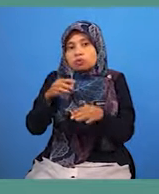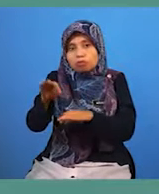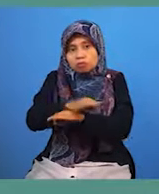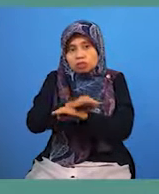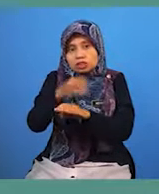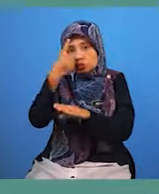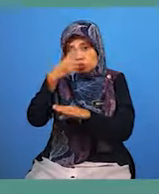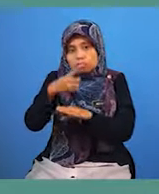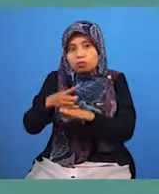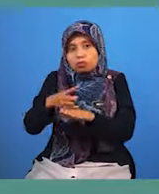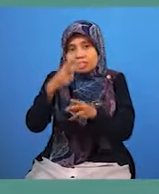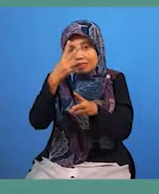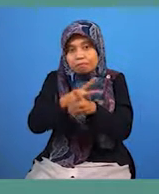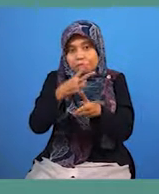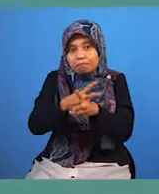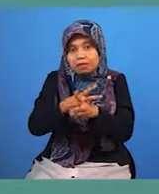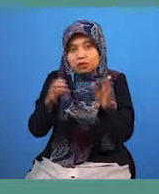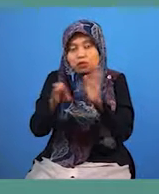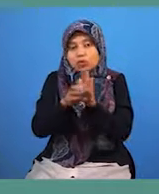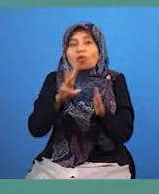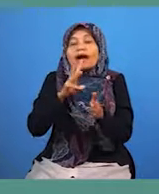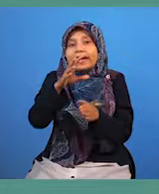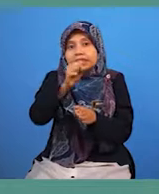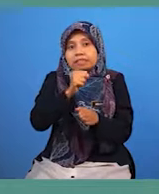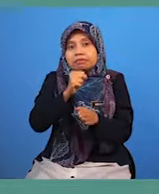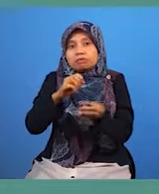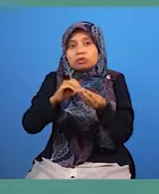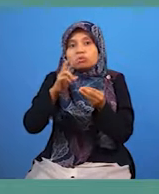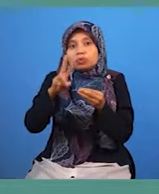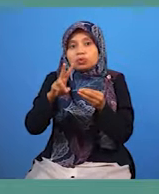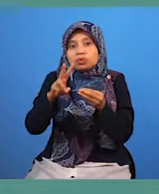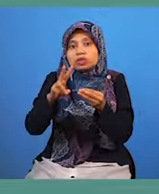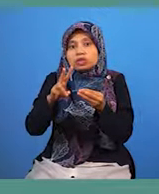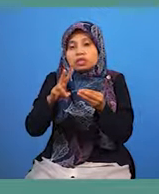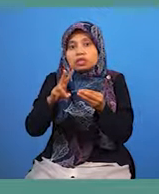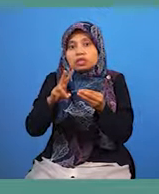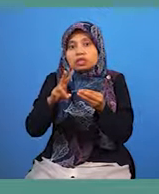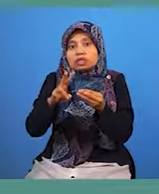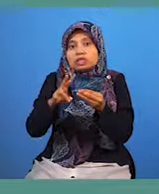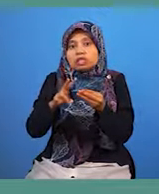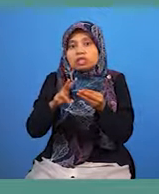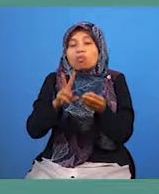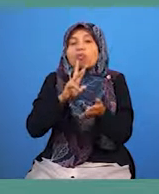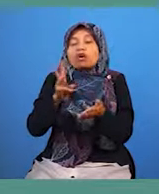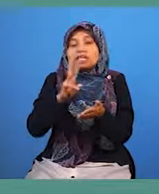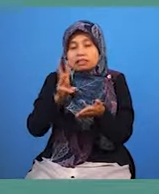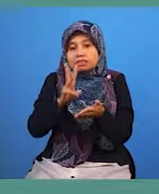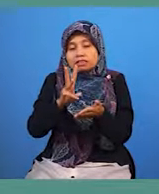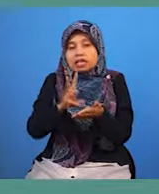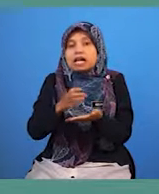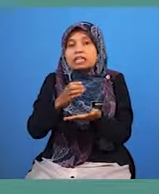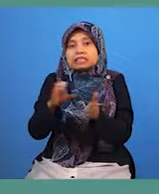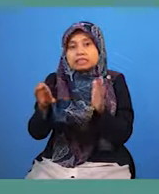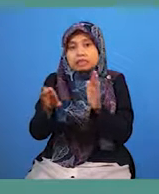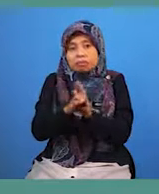telah diambil. Kemudian, untuk alatan yang kedua, alat persampelan ataupun water sampler,